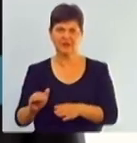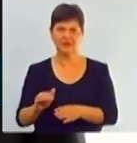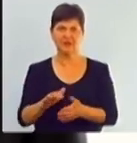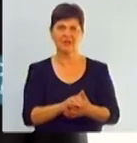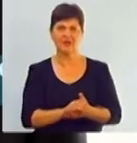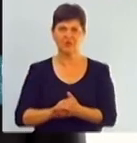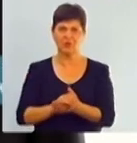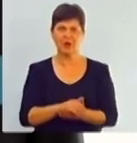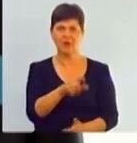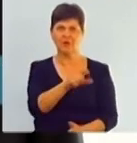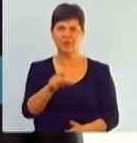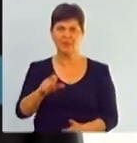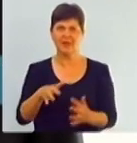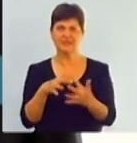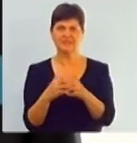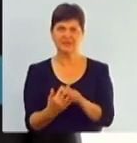керівництво